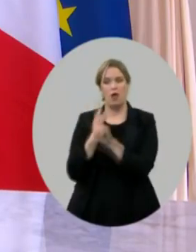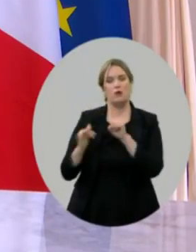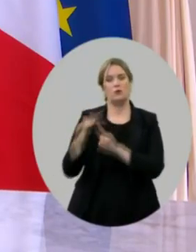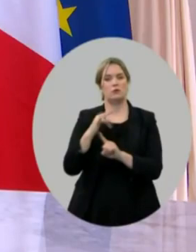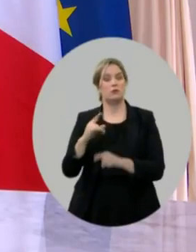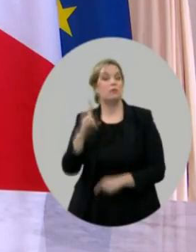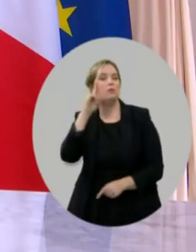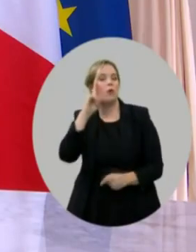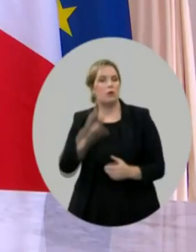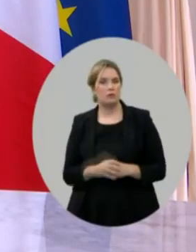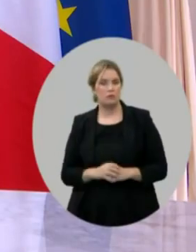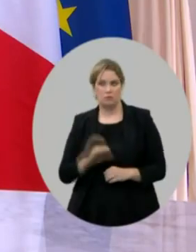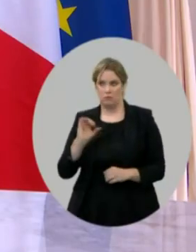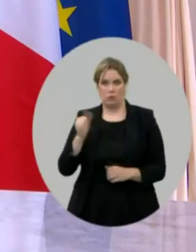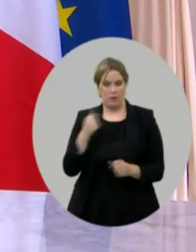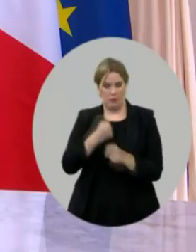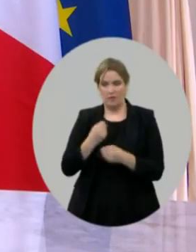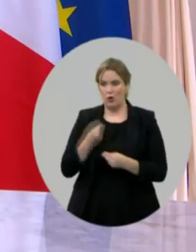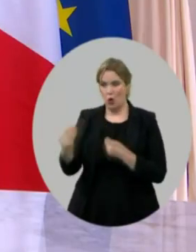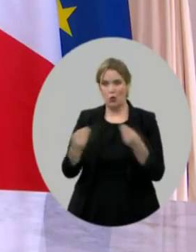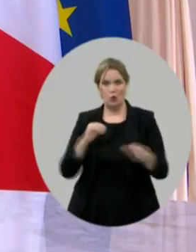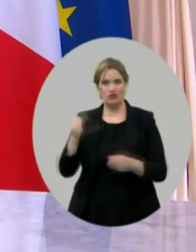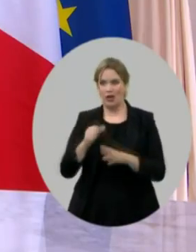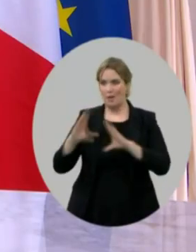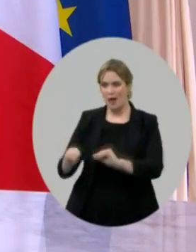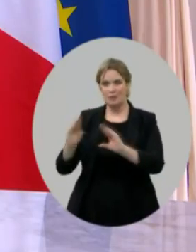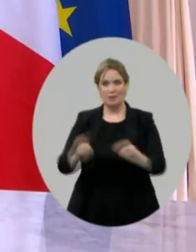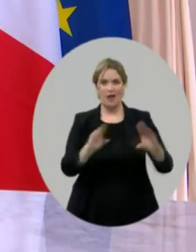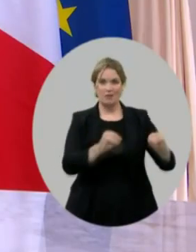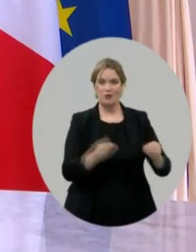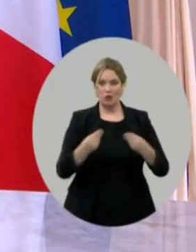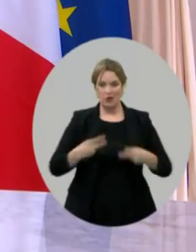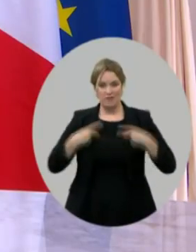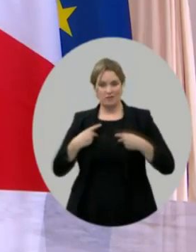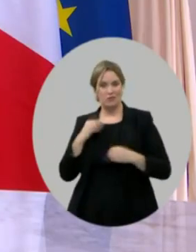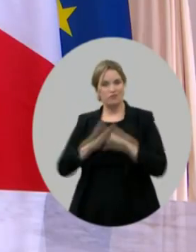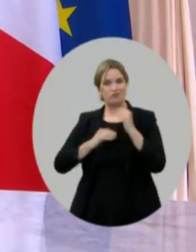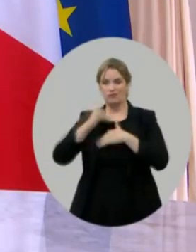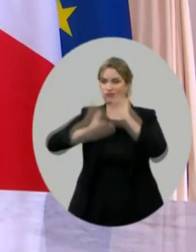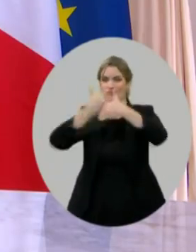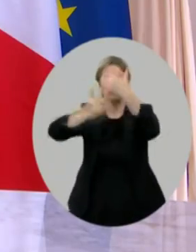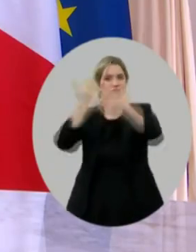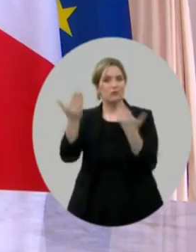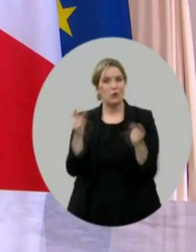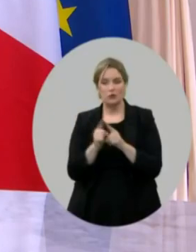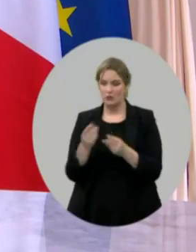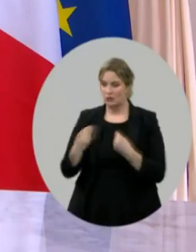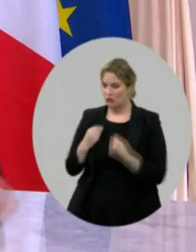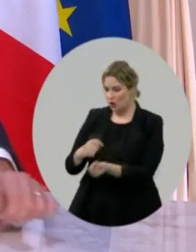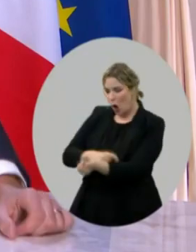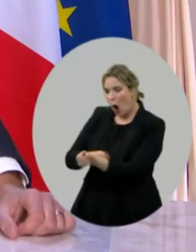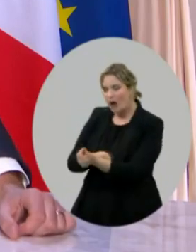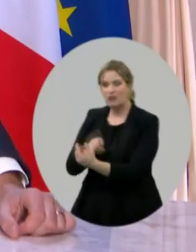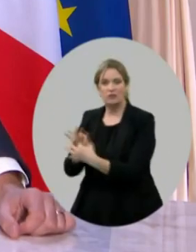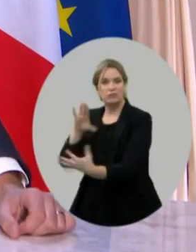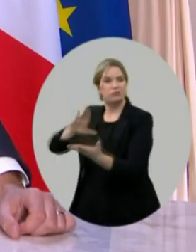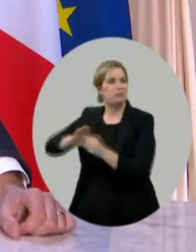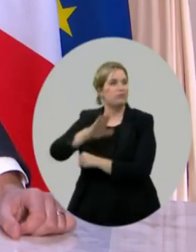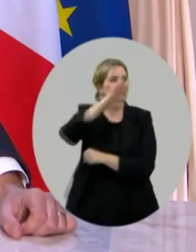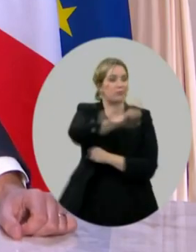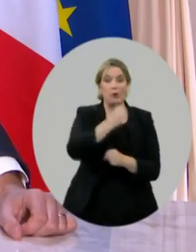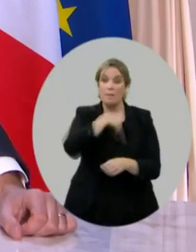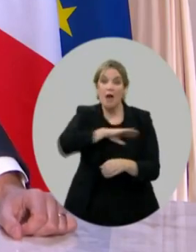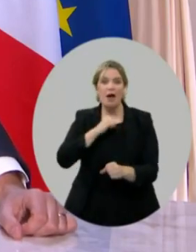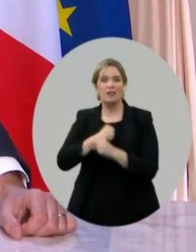D'abord parce qu'il est ce qui permet à chacun de trouver sa place, de progresser dans la vie, de s'émanciper de son milieu d'origine,